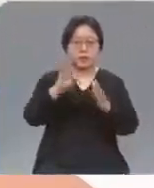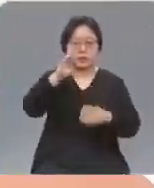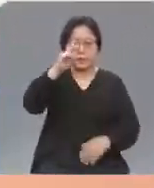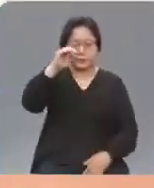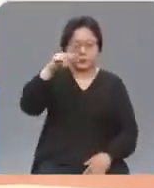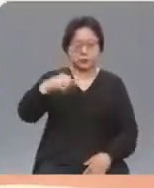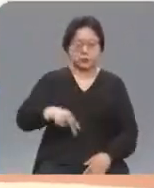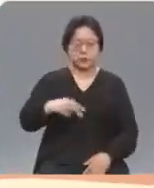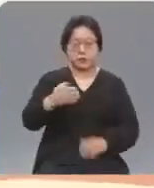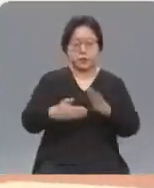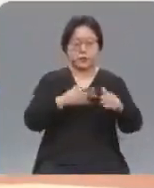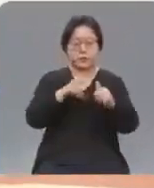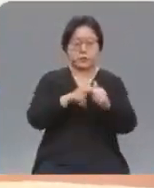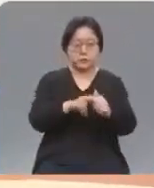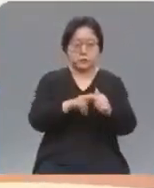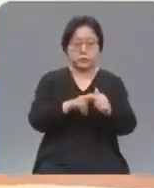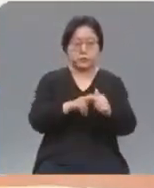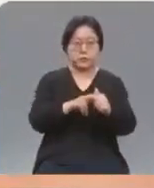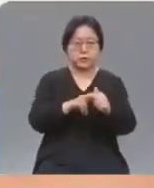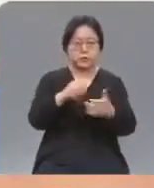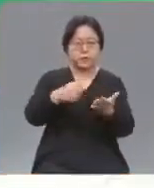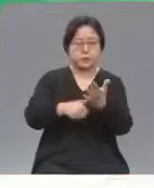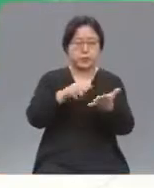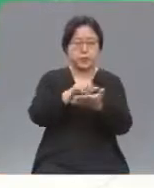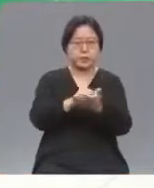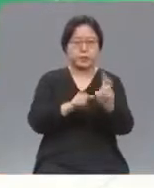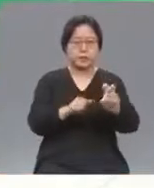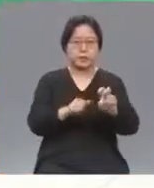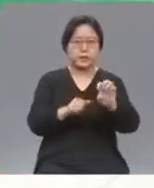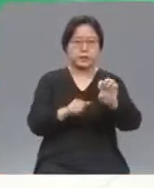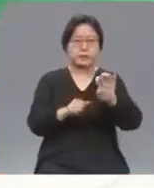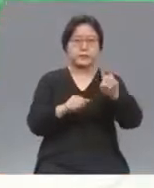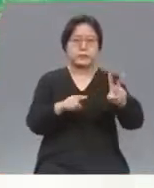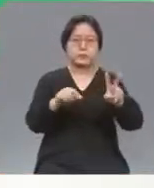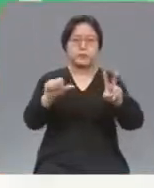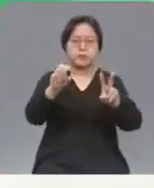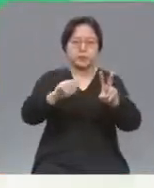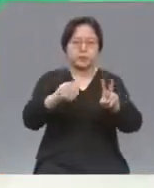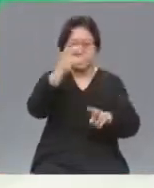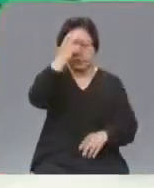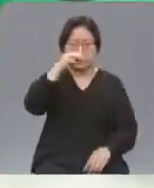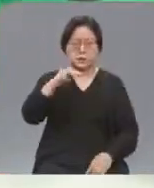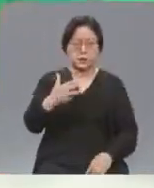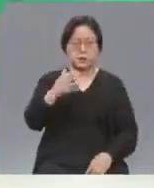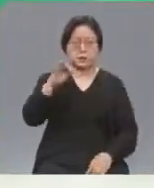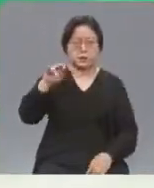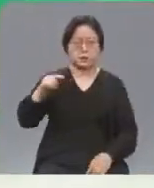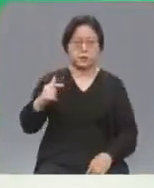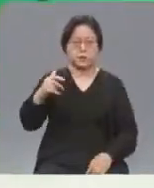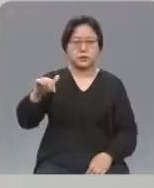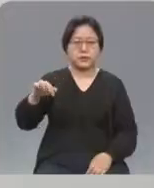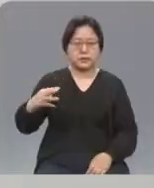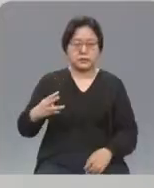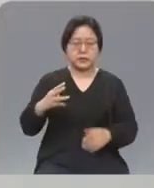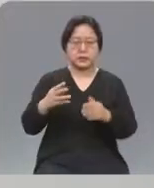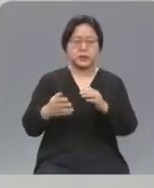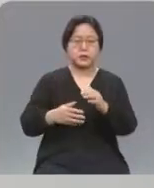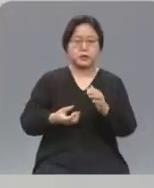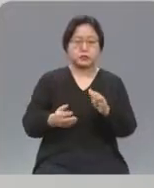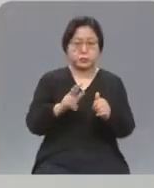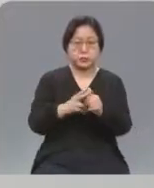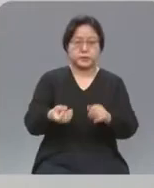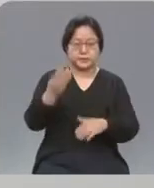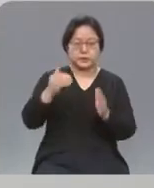광산구청장 예비후보는 득표율 42.5% 로 최치원 윤 난실 예비후보를 따돌려 씁니다